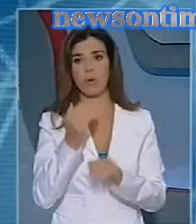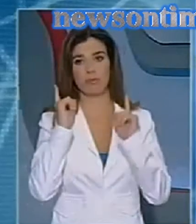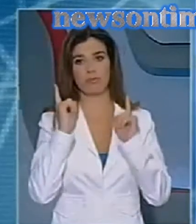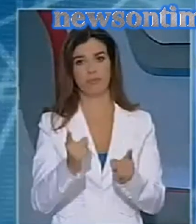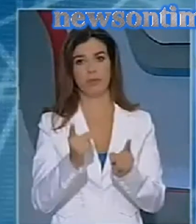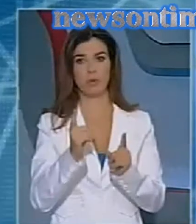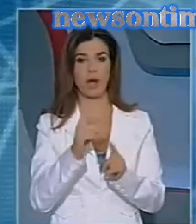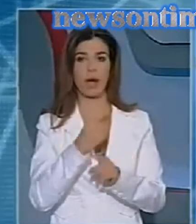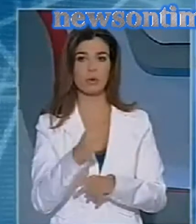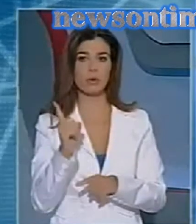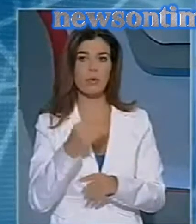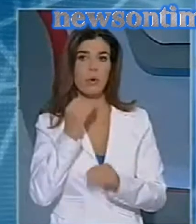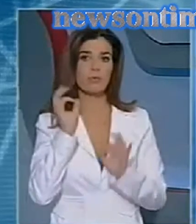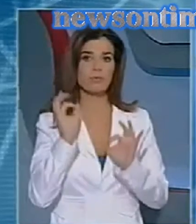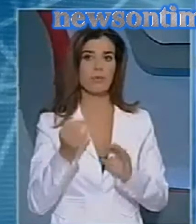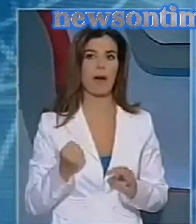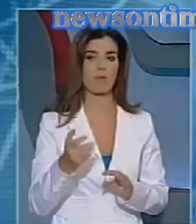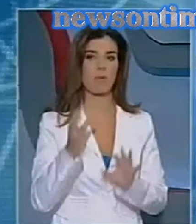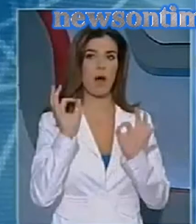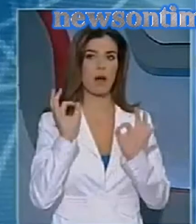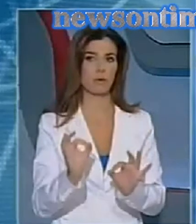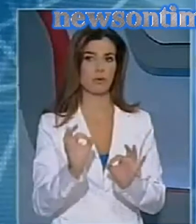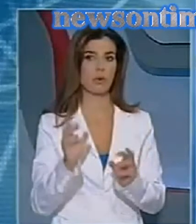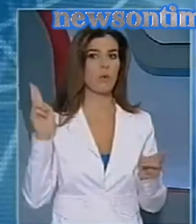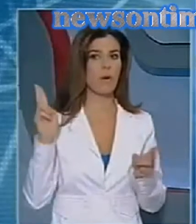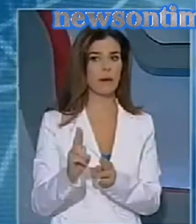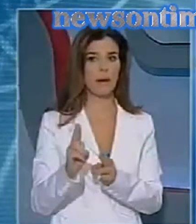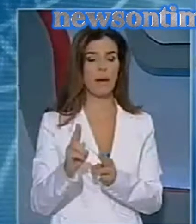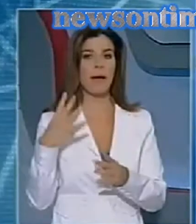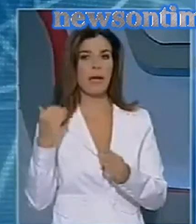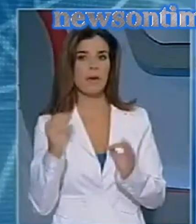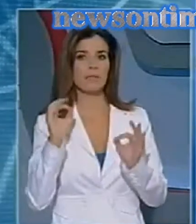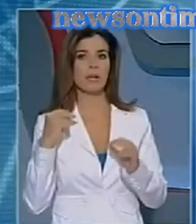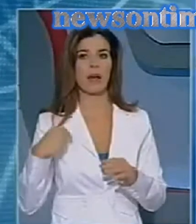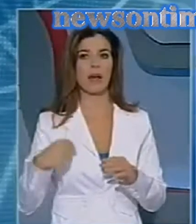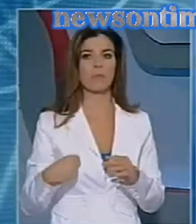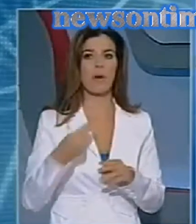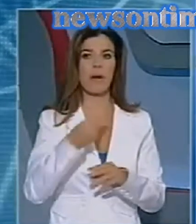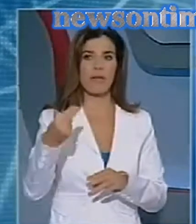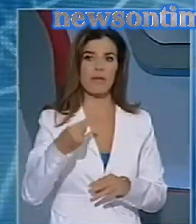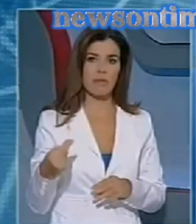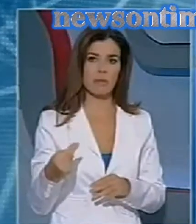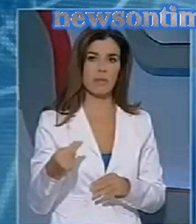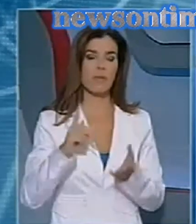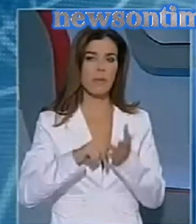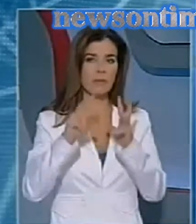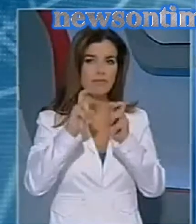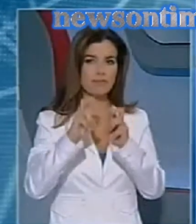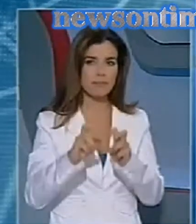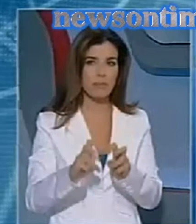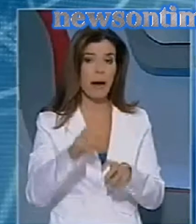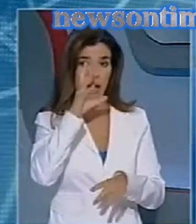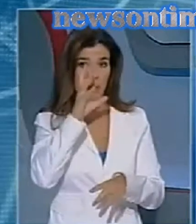could certainly not pin any number on it. There are fiscal issues which have to be addressed